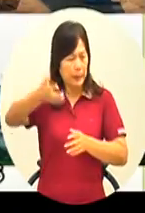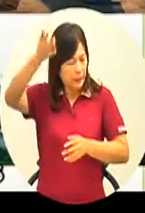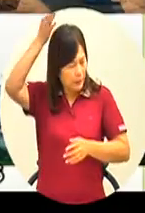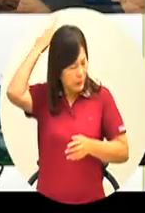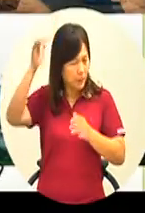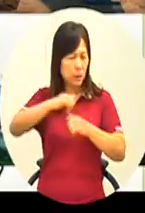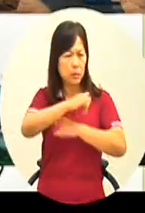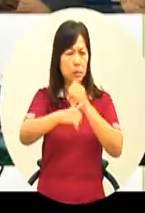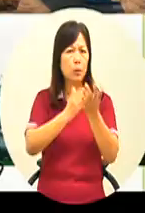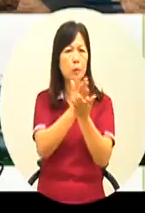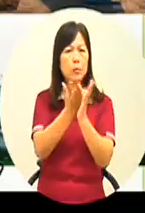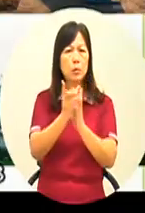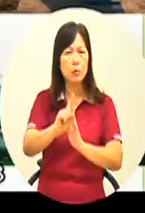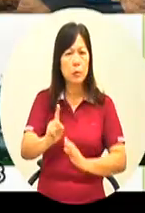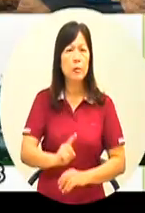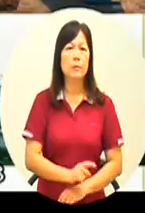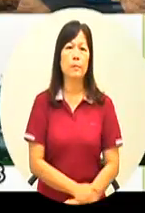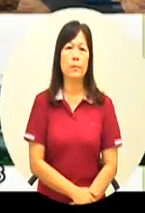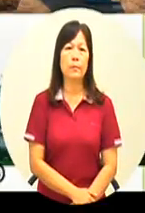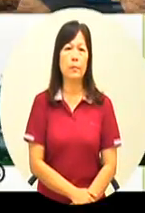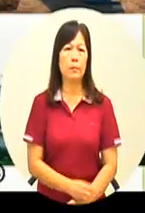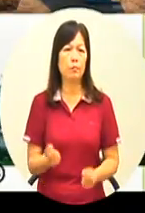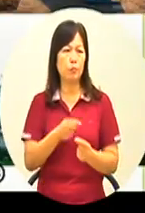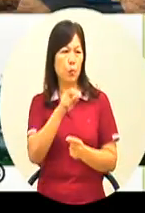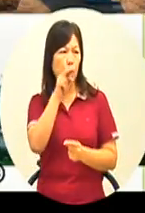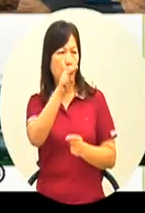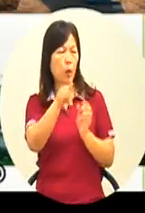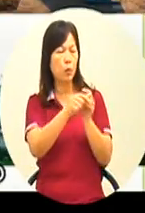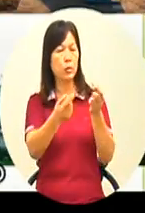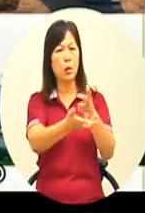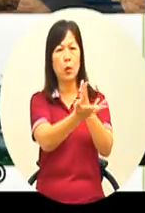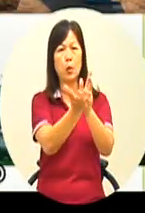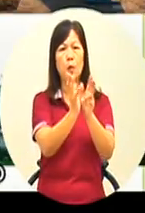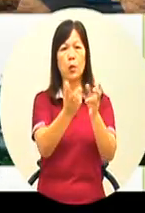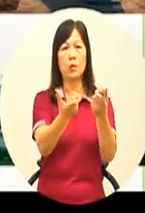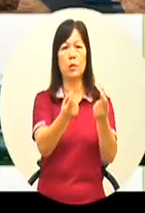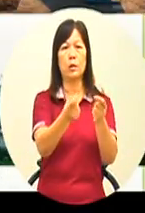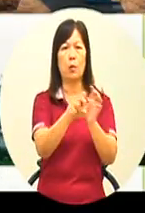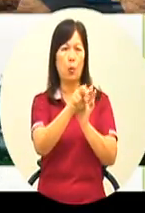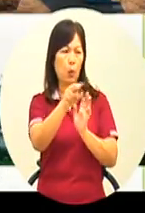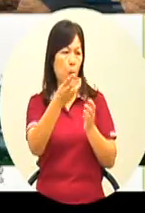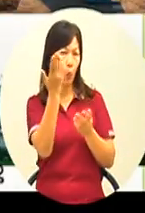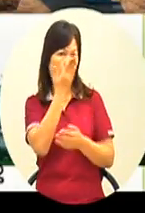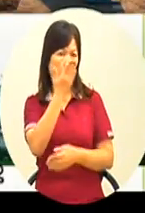啊，远看是一个艺术的装饰设施嘛，哈，这看着水嘛，